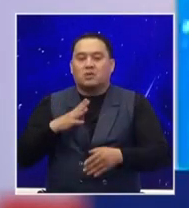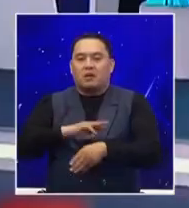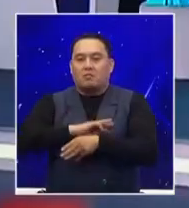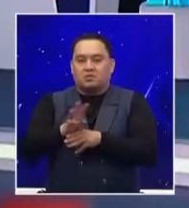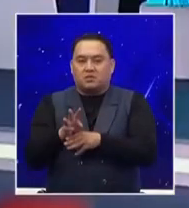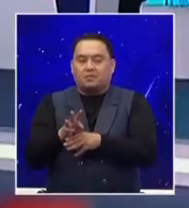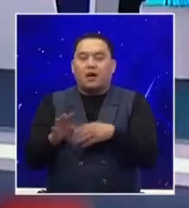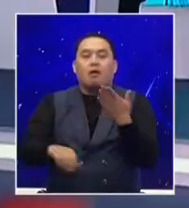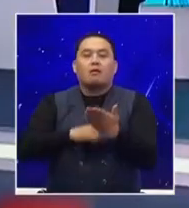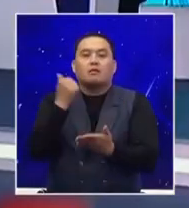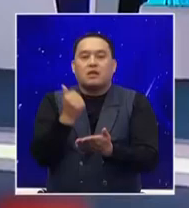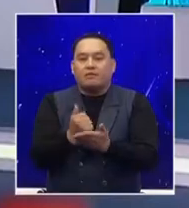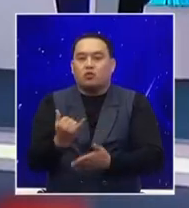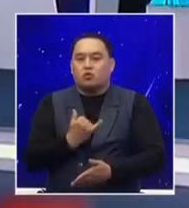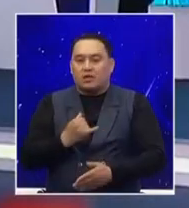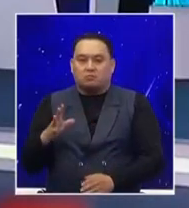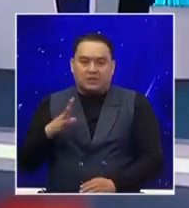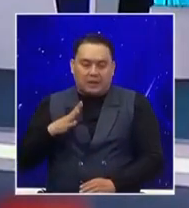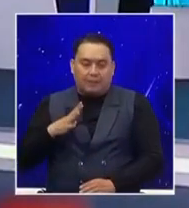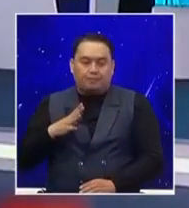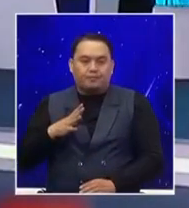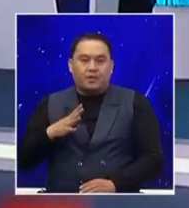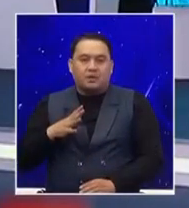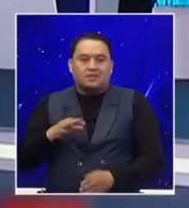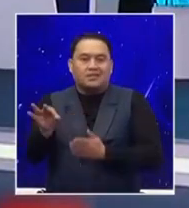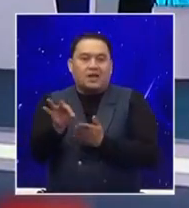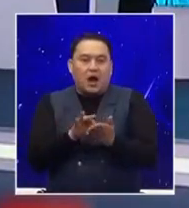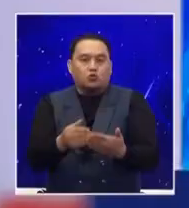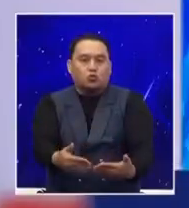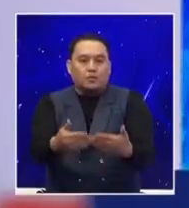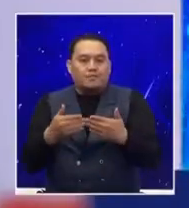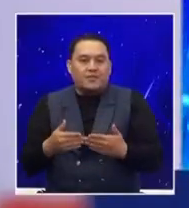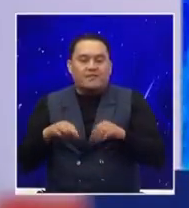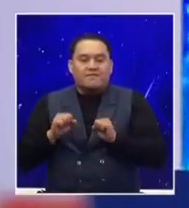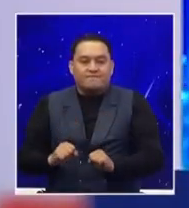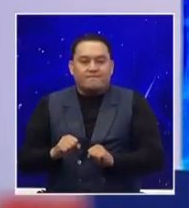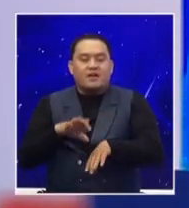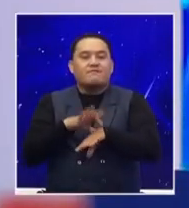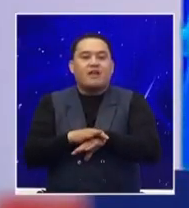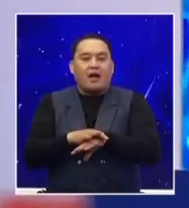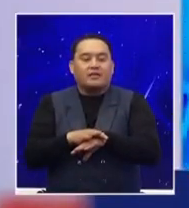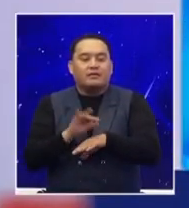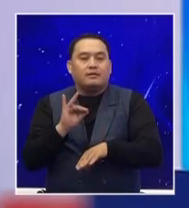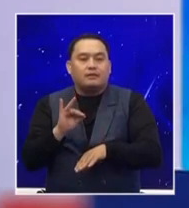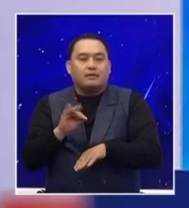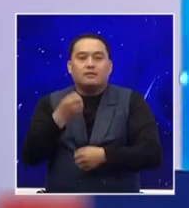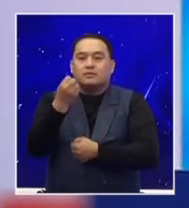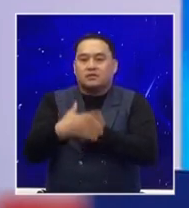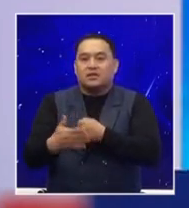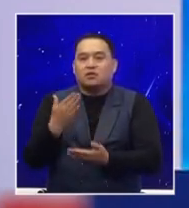кислородом. Самая главная задача, конечно, вот в этом своевременно выявлять. И у нас есть